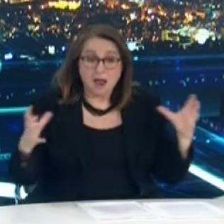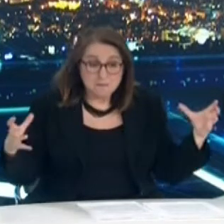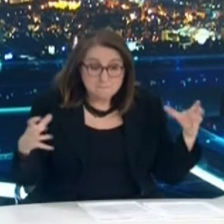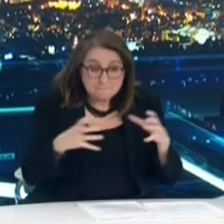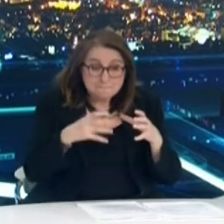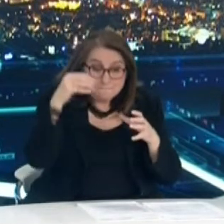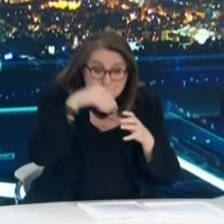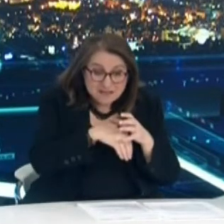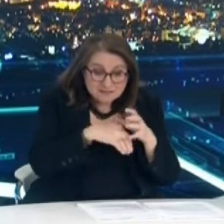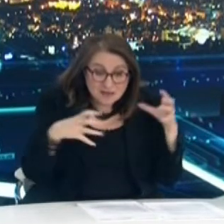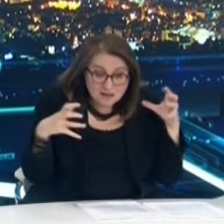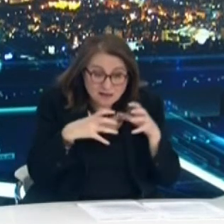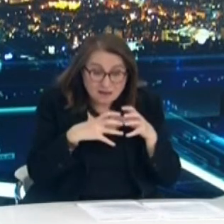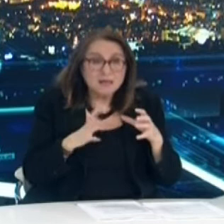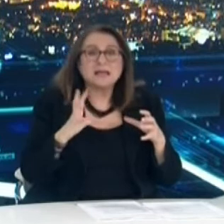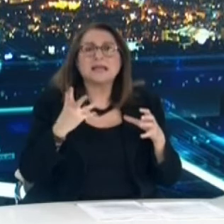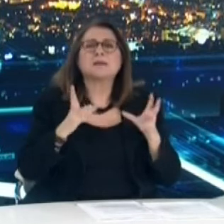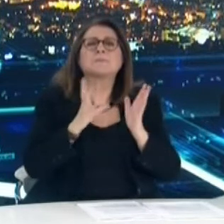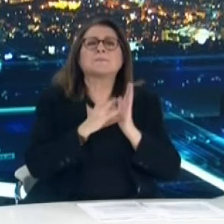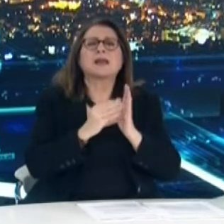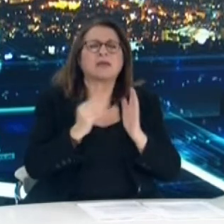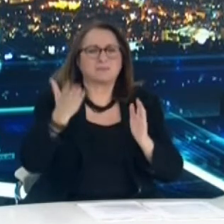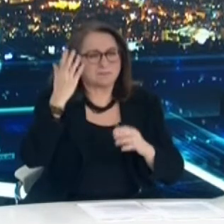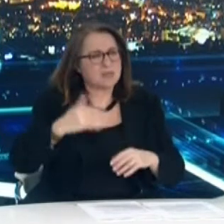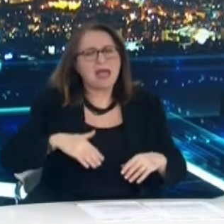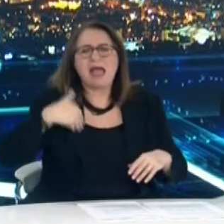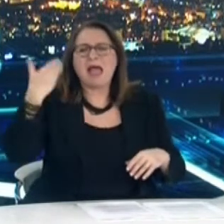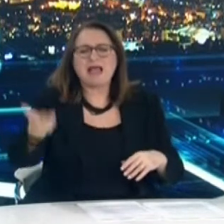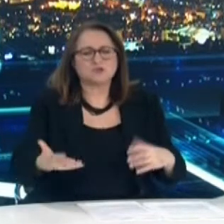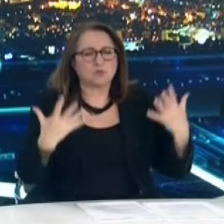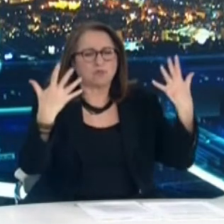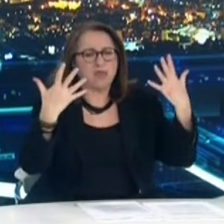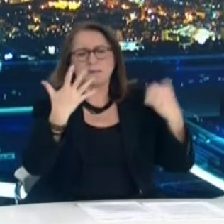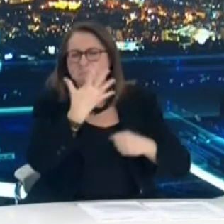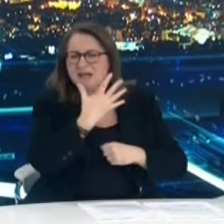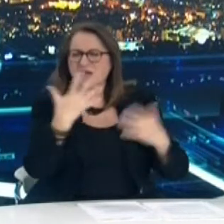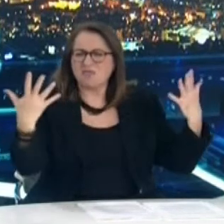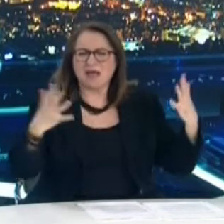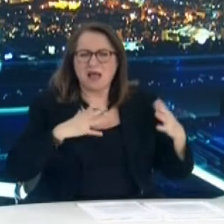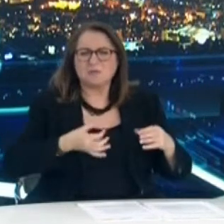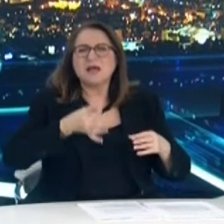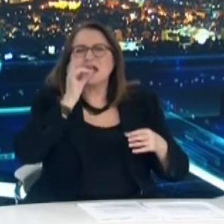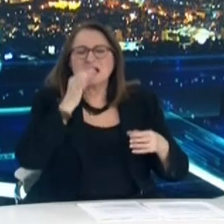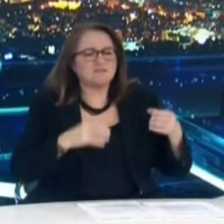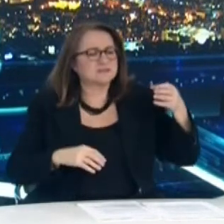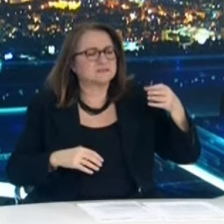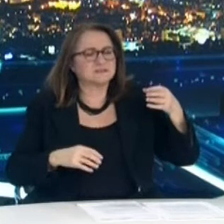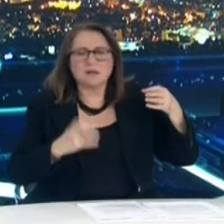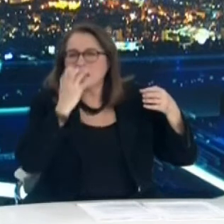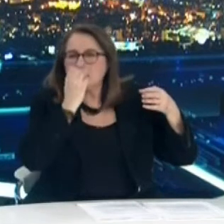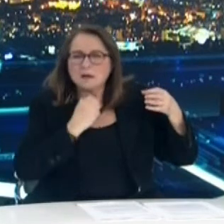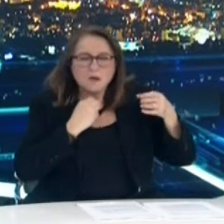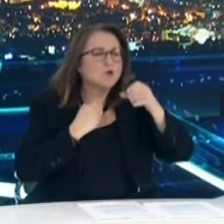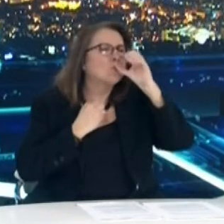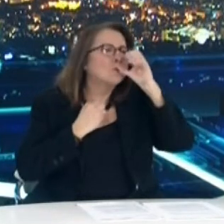τον καφέ στο χέρι. Να είμαστε γύρω-γύρω από ένα παγκάκι, 5 ή 10 άτομα μαζεμένα, να βγάζουμε τη μάσκα κάθε 5